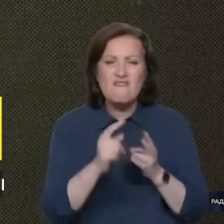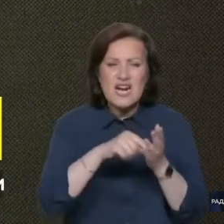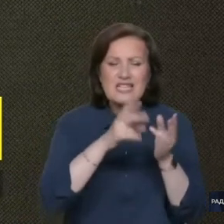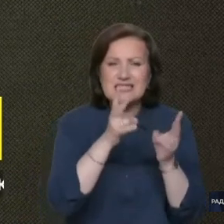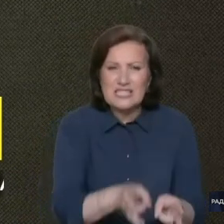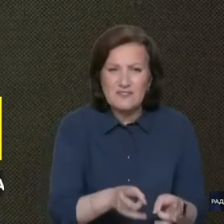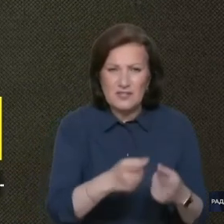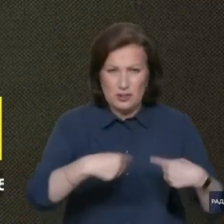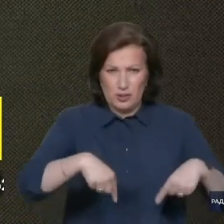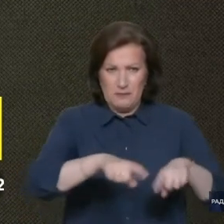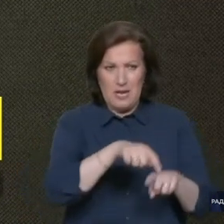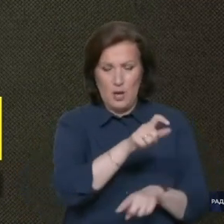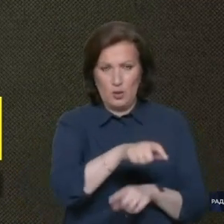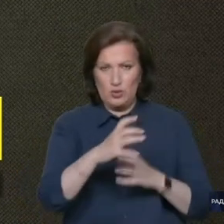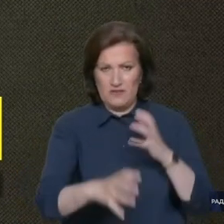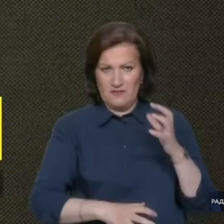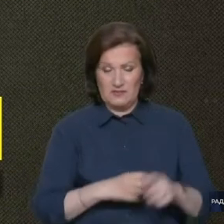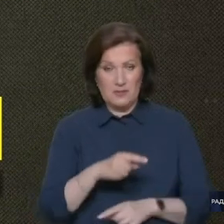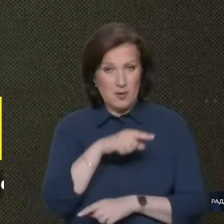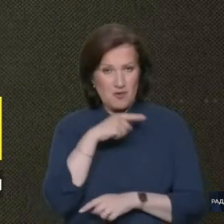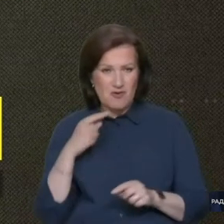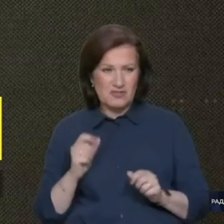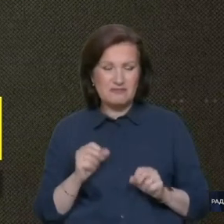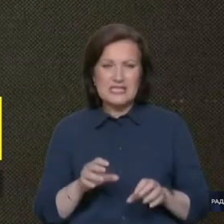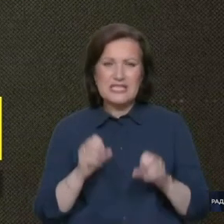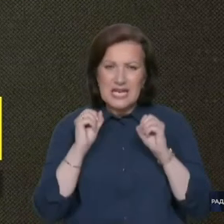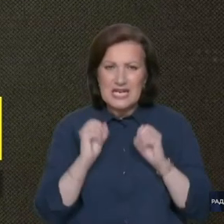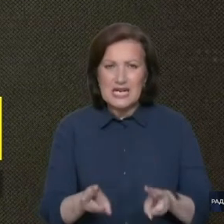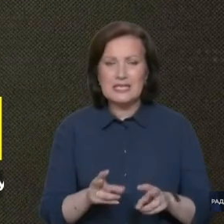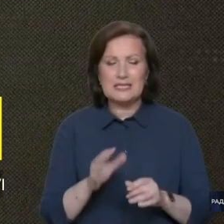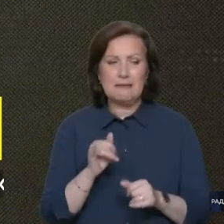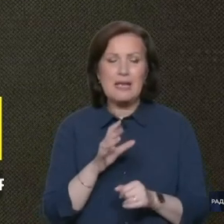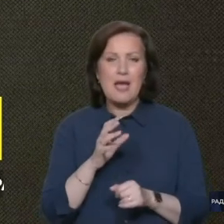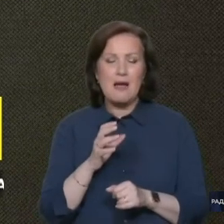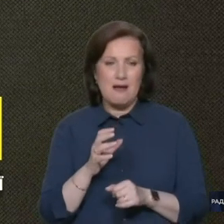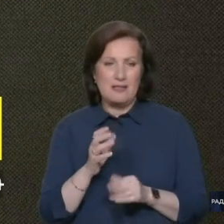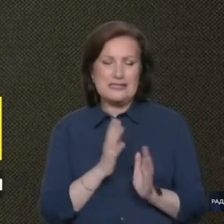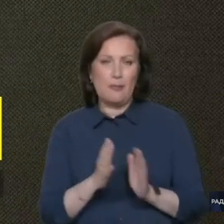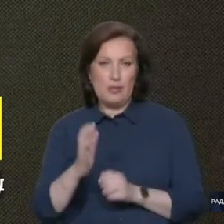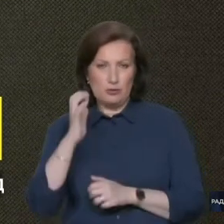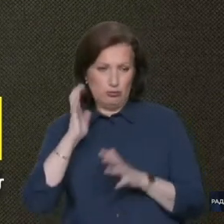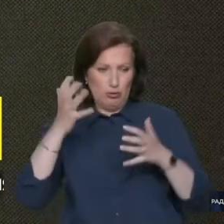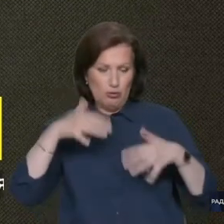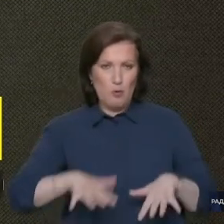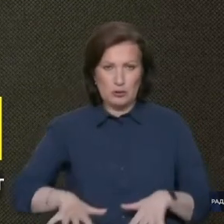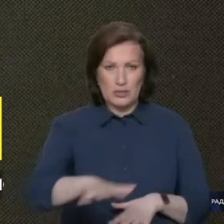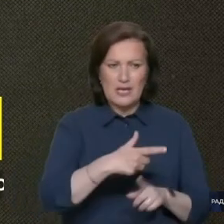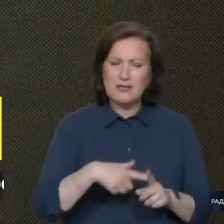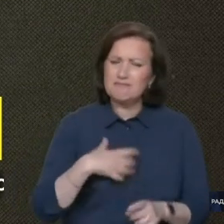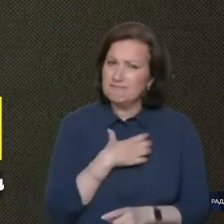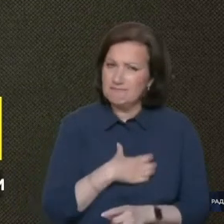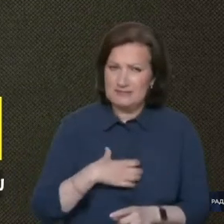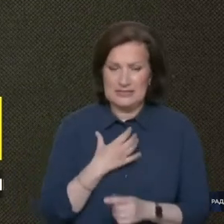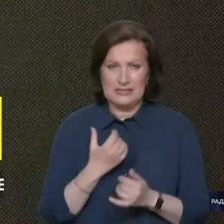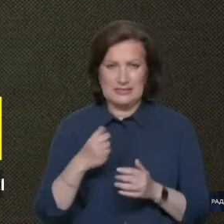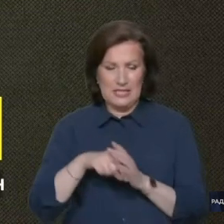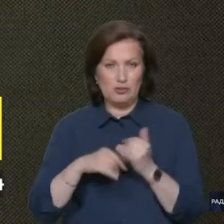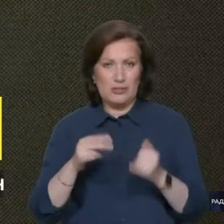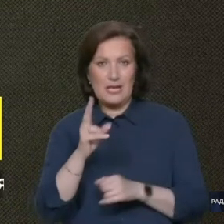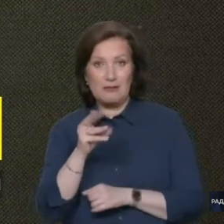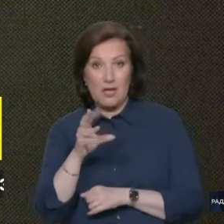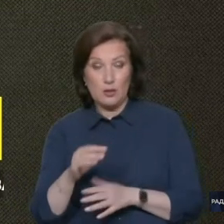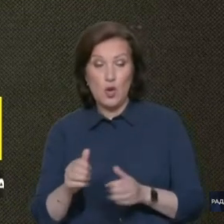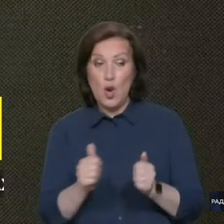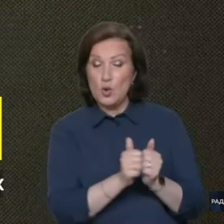світі. Дії Росії також становлять значні ризики для стабільності Чорноморського регіону, який має стратегічне значення для НАТО.